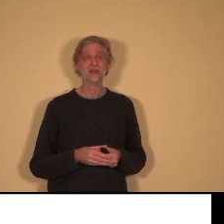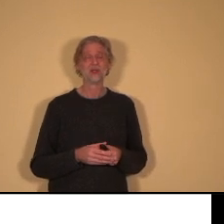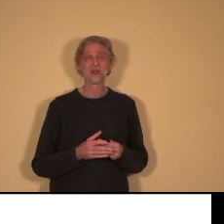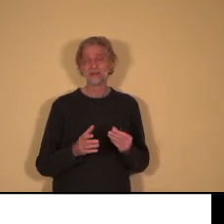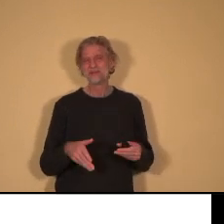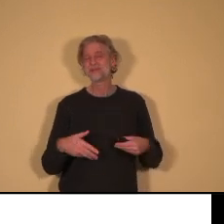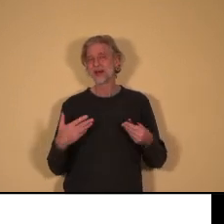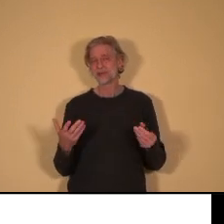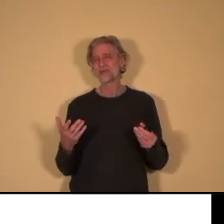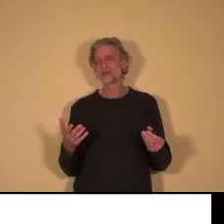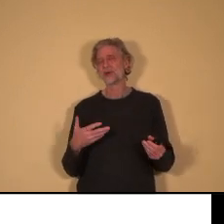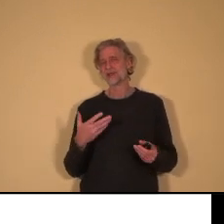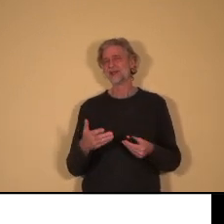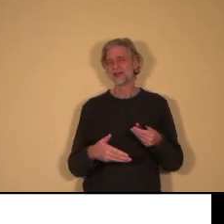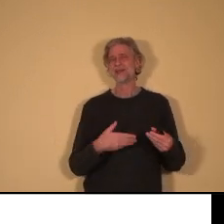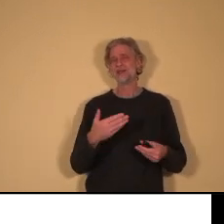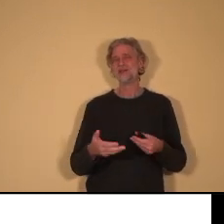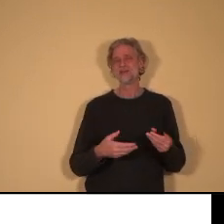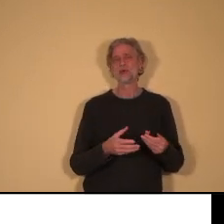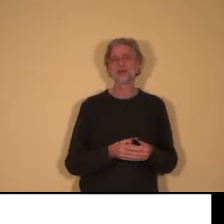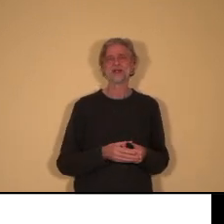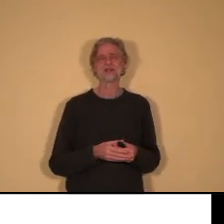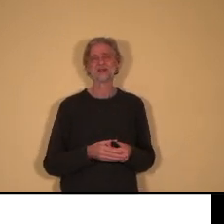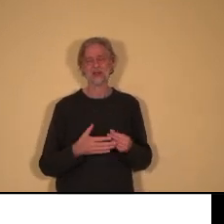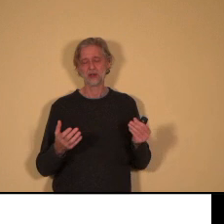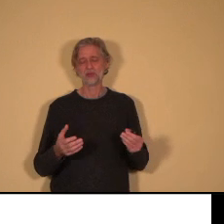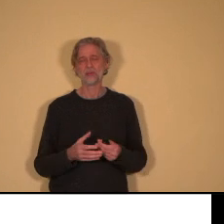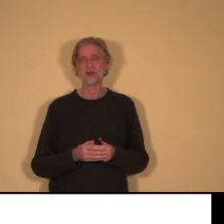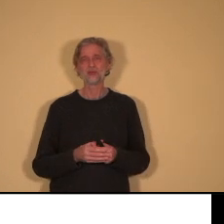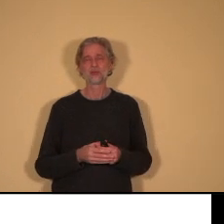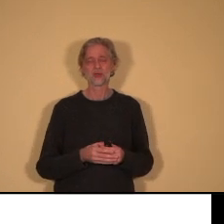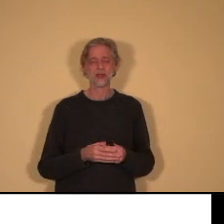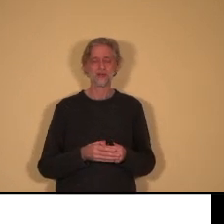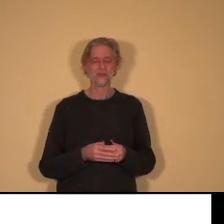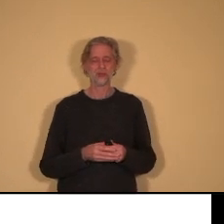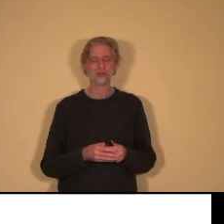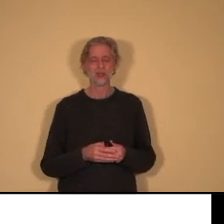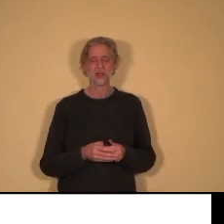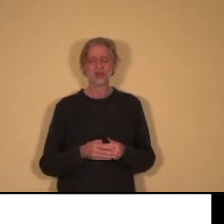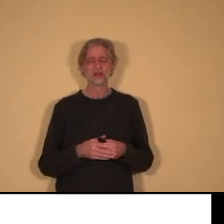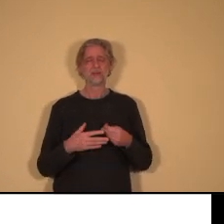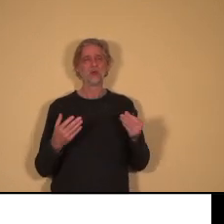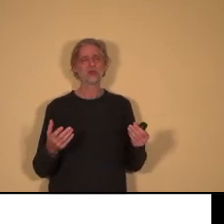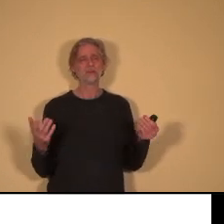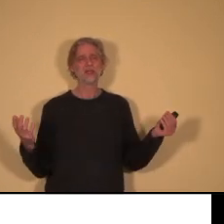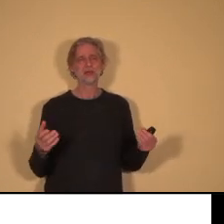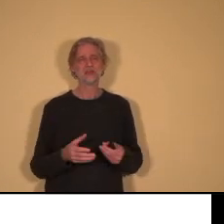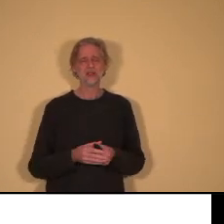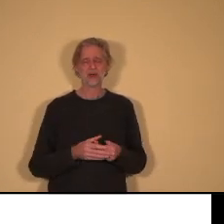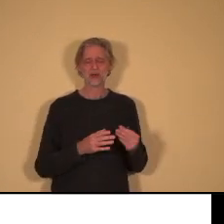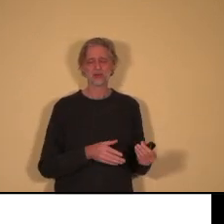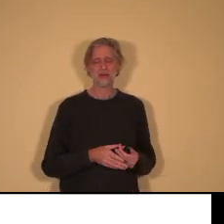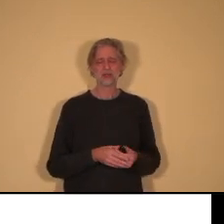können. Kraftfahrzeuge, die in diesem Modell dann tatsächlich noch mit Verbrennungsmotoren laufen würden. Oder